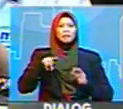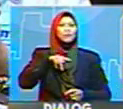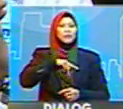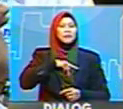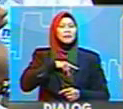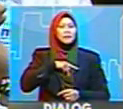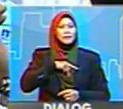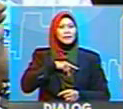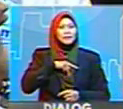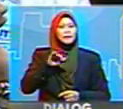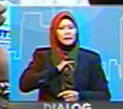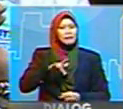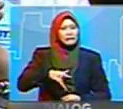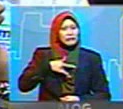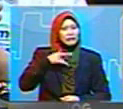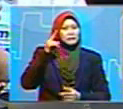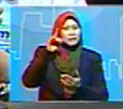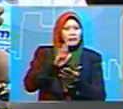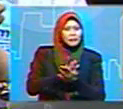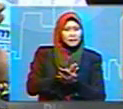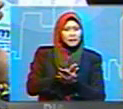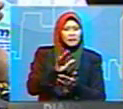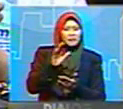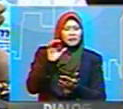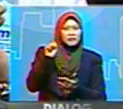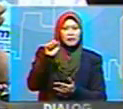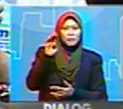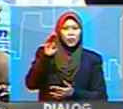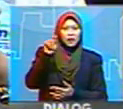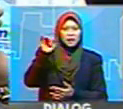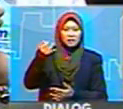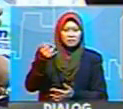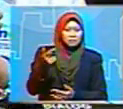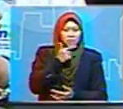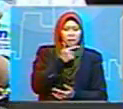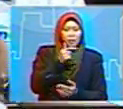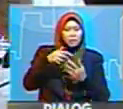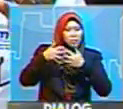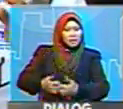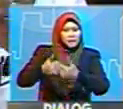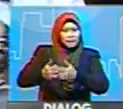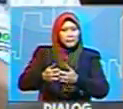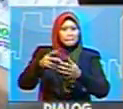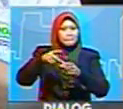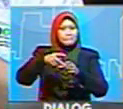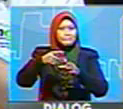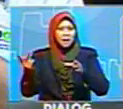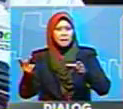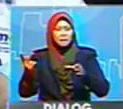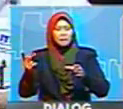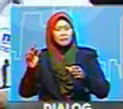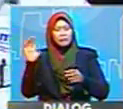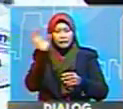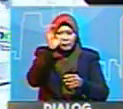yang saya saya percaya sabotaj kita mereka tidak mahu menghilangkan pandi-pandi tersebut jadi terpaksa kita bawa ke tempat